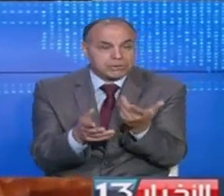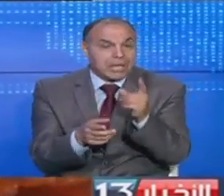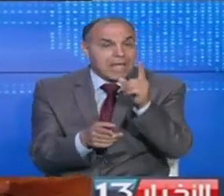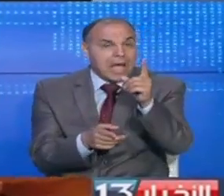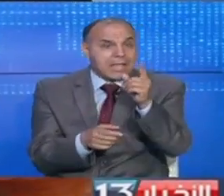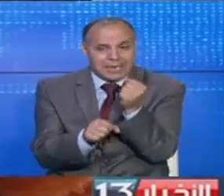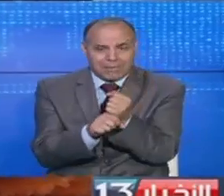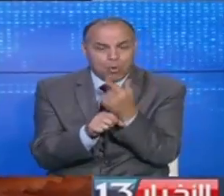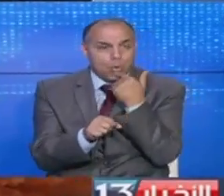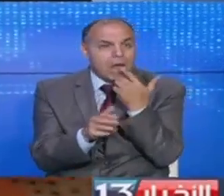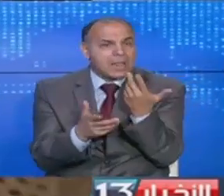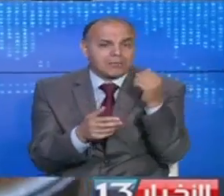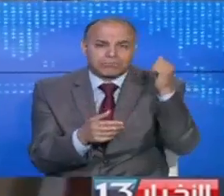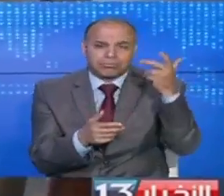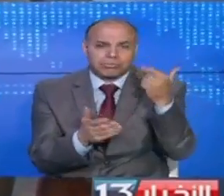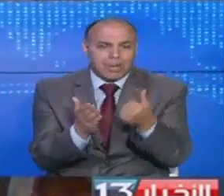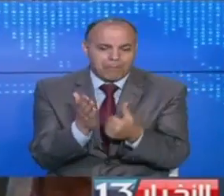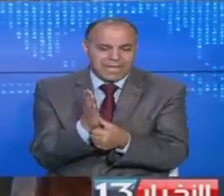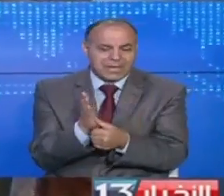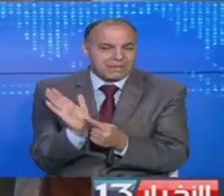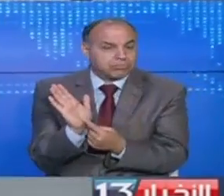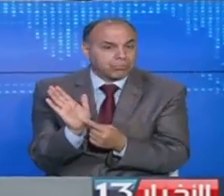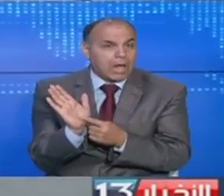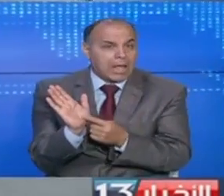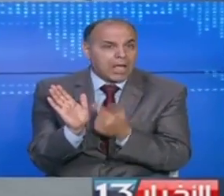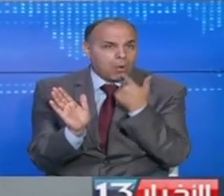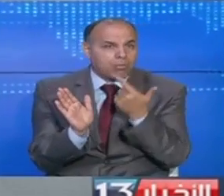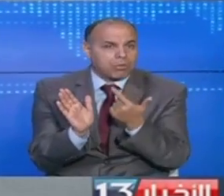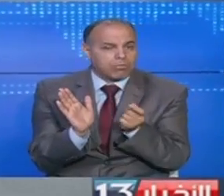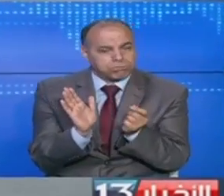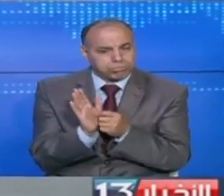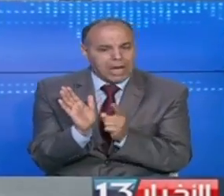لهذه المهن بحسب أرقام بطاقات التعريف كما تم التنصيص عليها؟